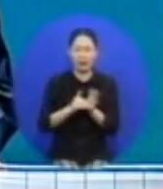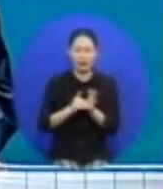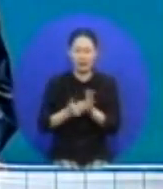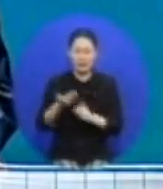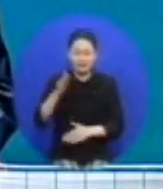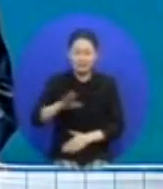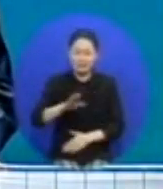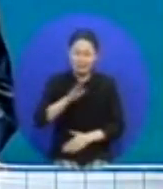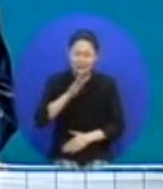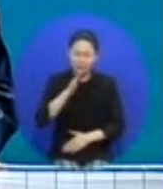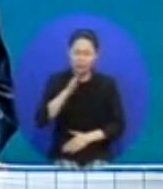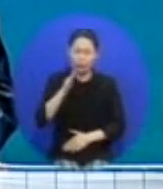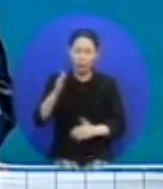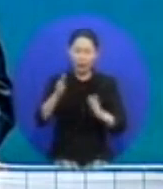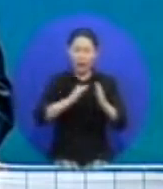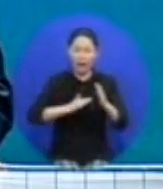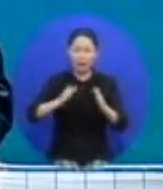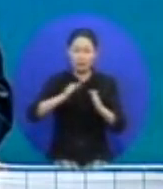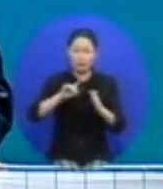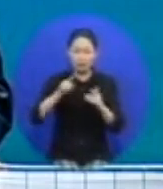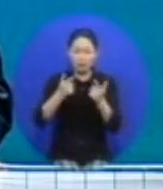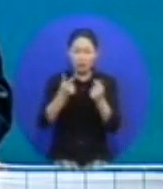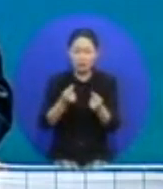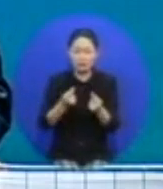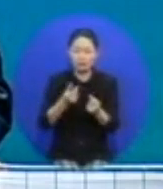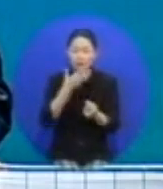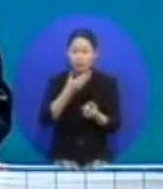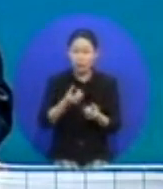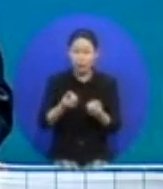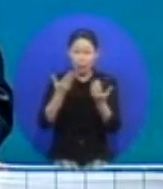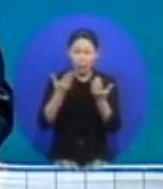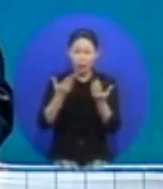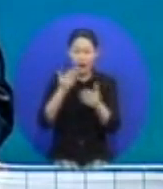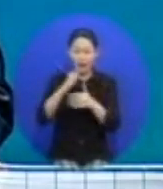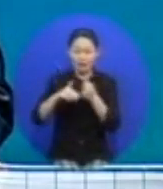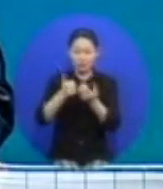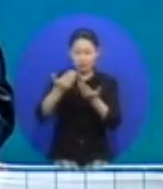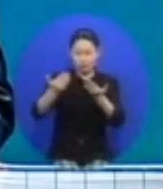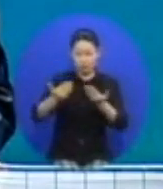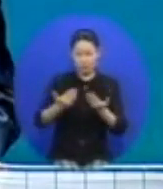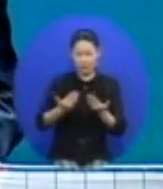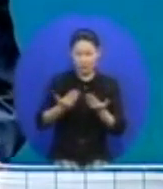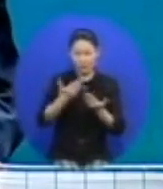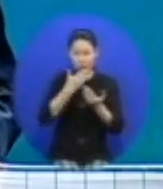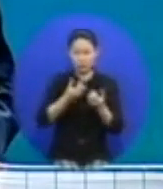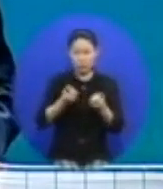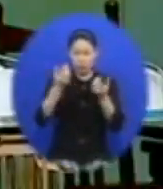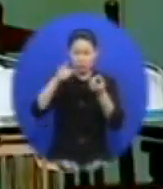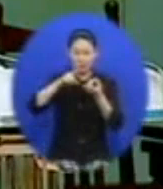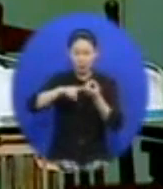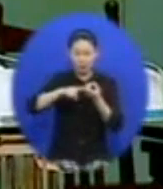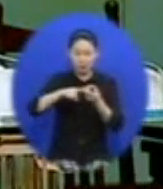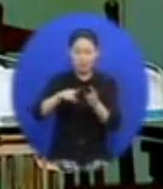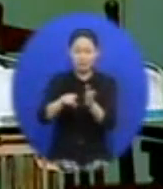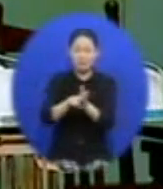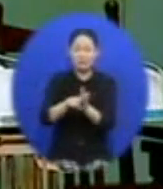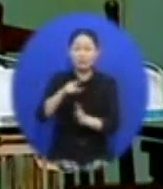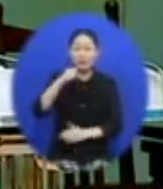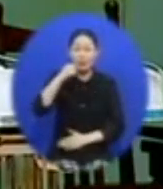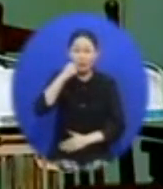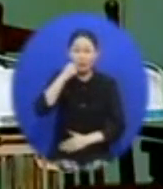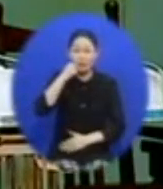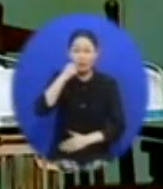실제로 가정이 그렇게 축 뿌 하나님이 내게 주신 축복이다 그렇게 믿어지지 않으시는 분들이